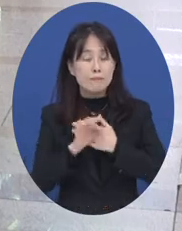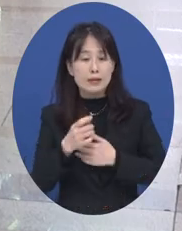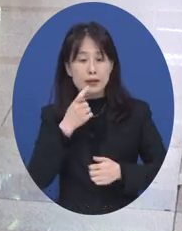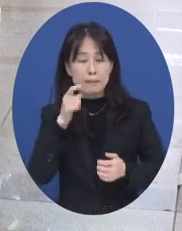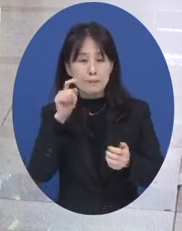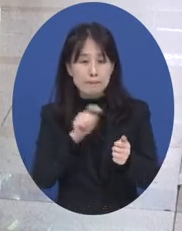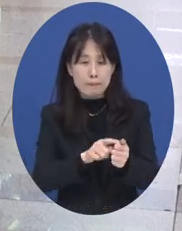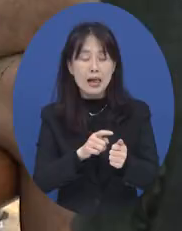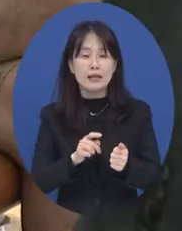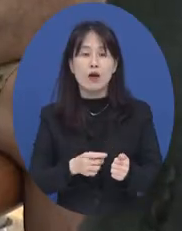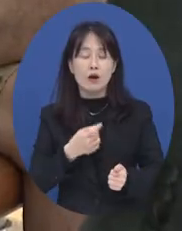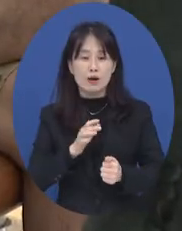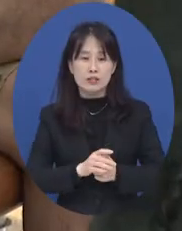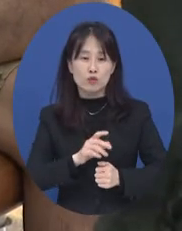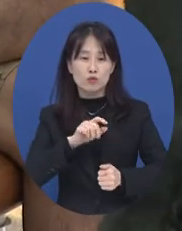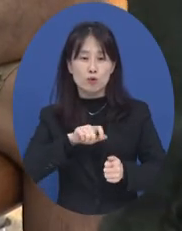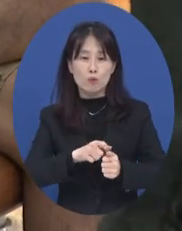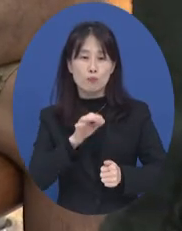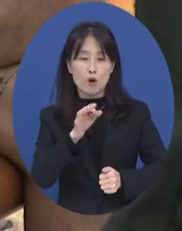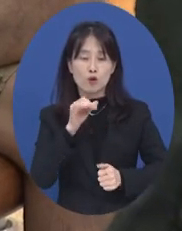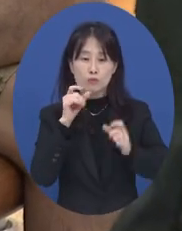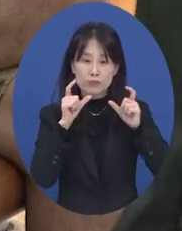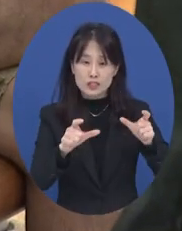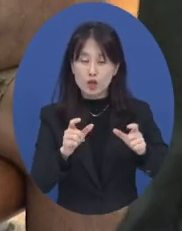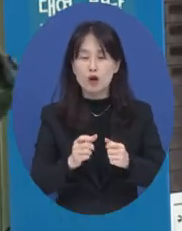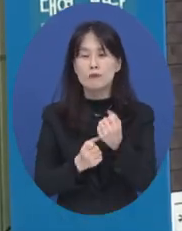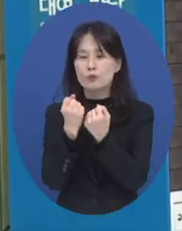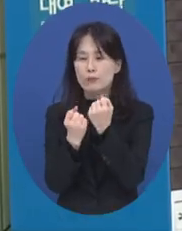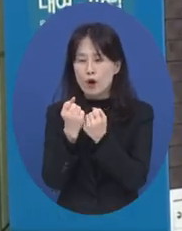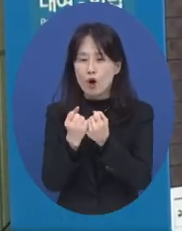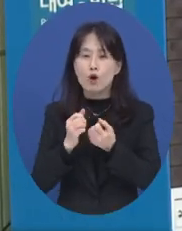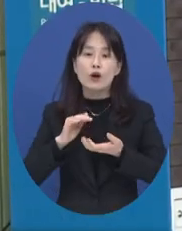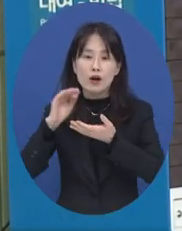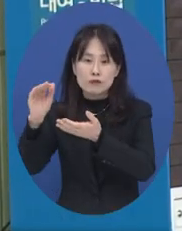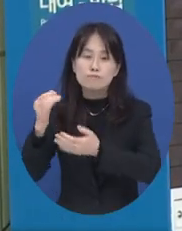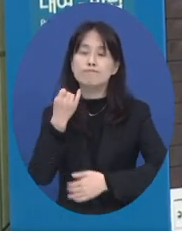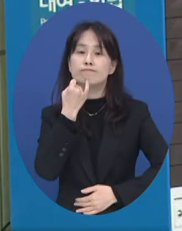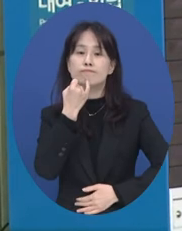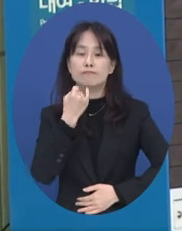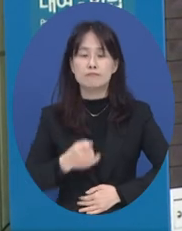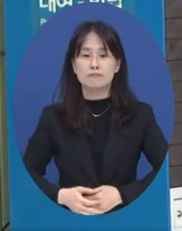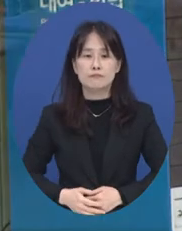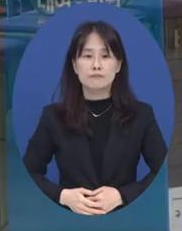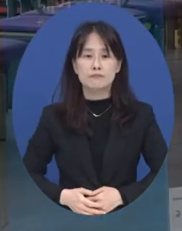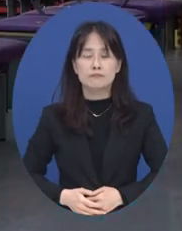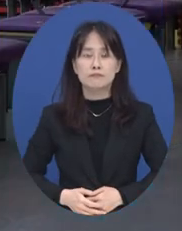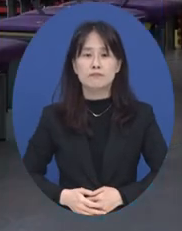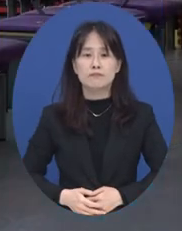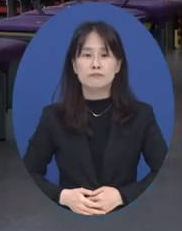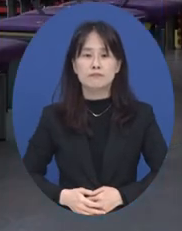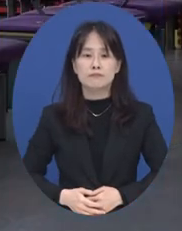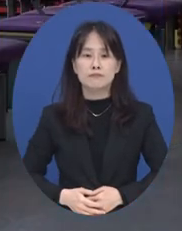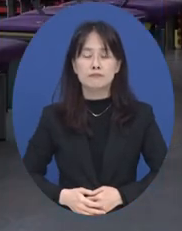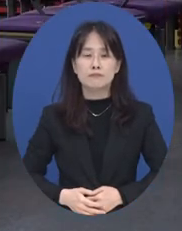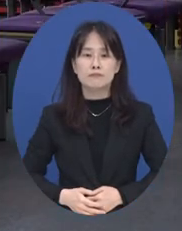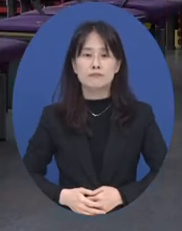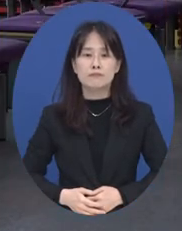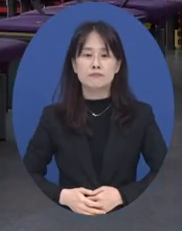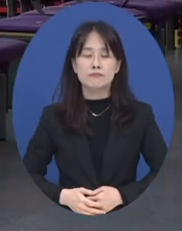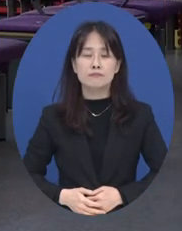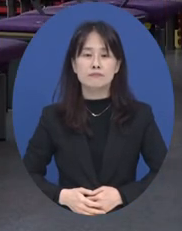단속 대상이 되더라도 의견제출 기간 내 진단서 놔 소견서 등을 제출할 소명할 수 있습니다 경기 gtv 구형